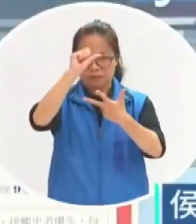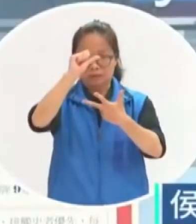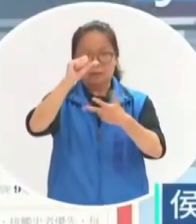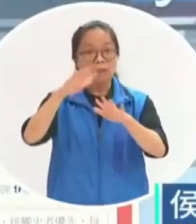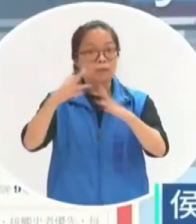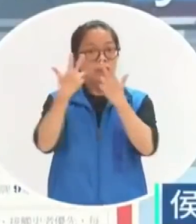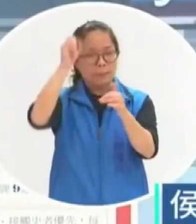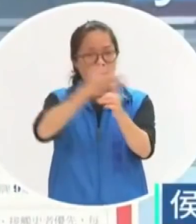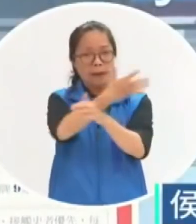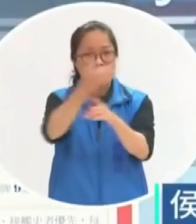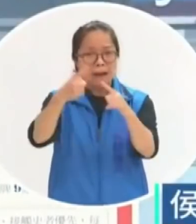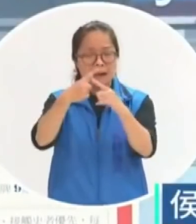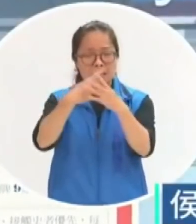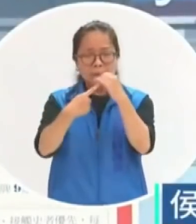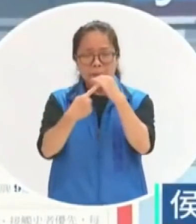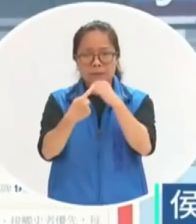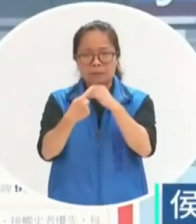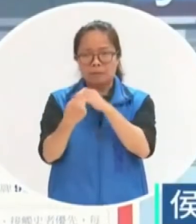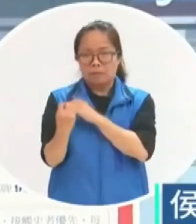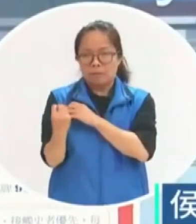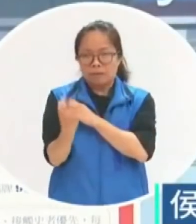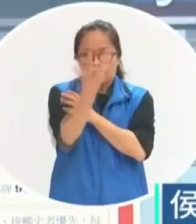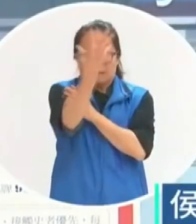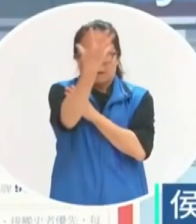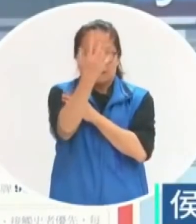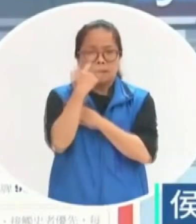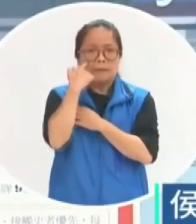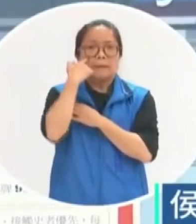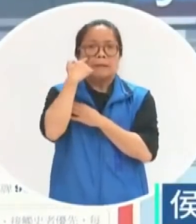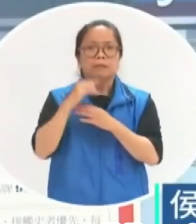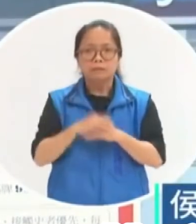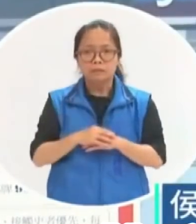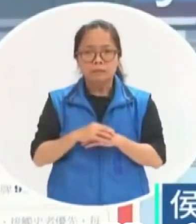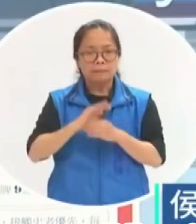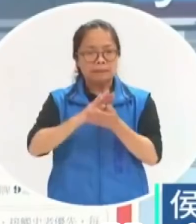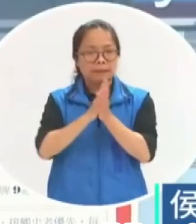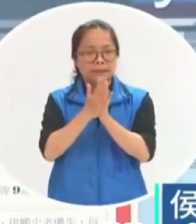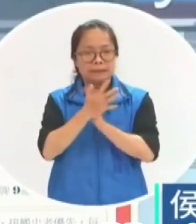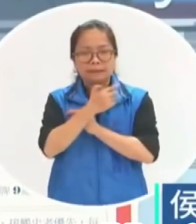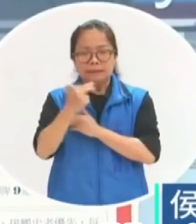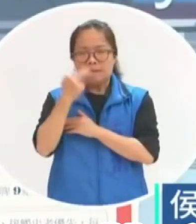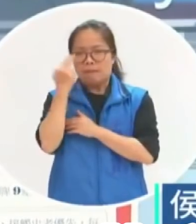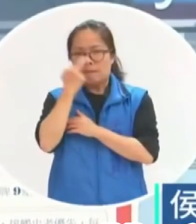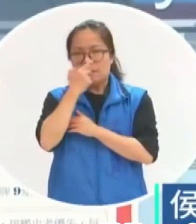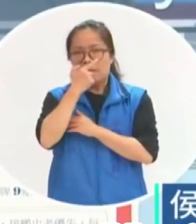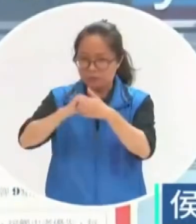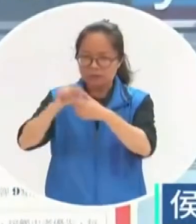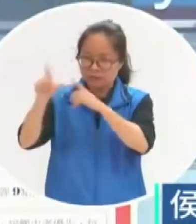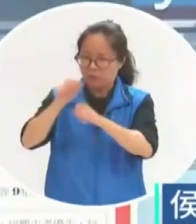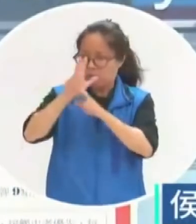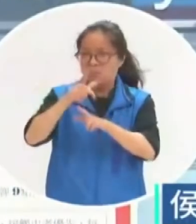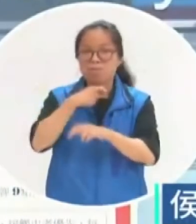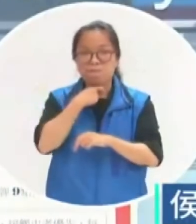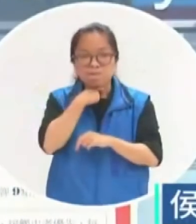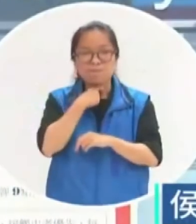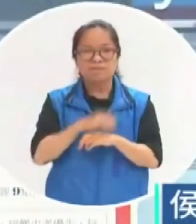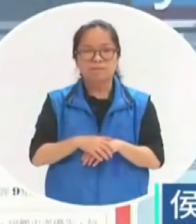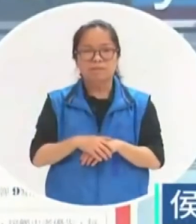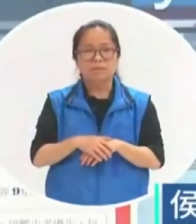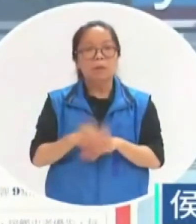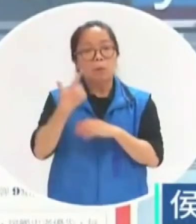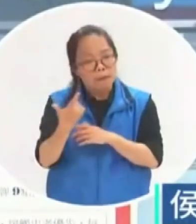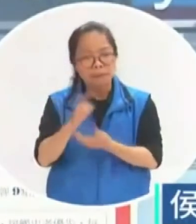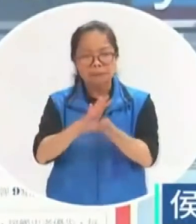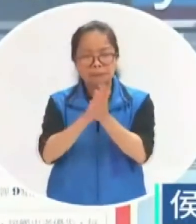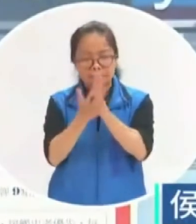新北市的疫情不断的高度上升，变成一个非常高风险的热区。我们慢慢的已经